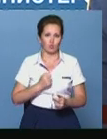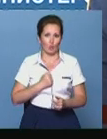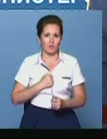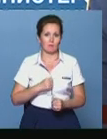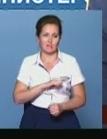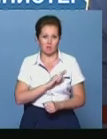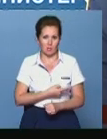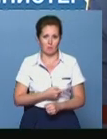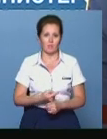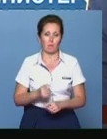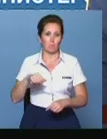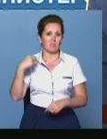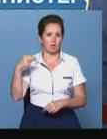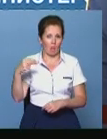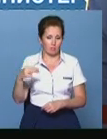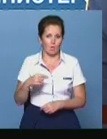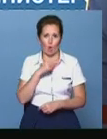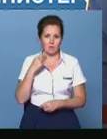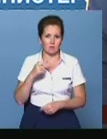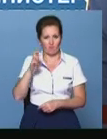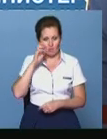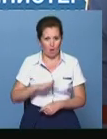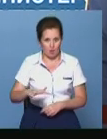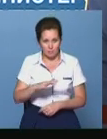президент Российской Федерации является верховным главнокомандующим.